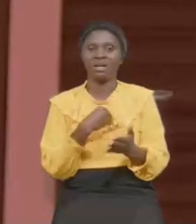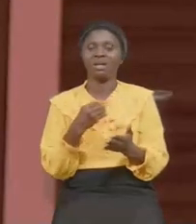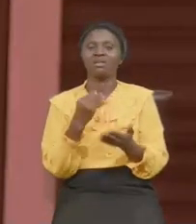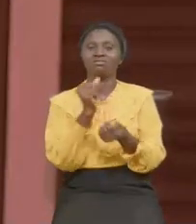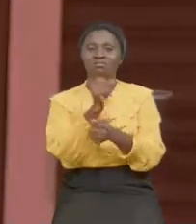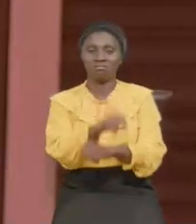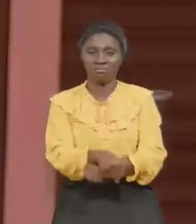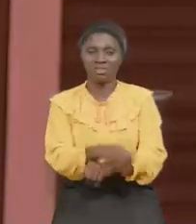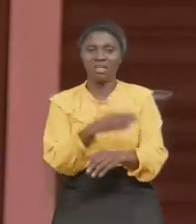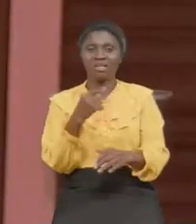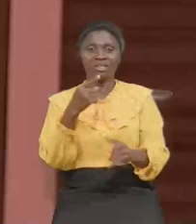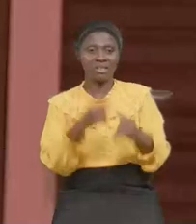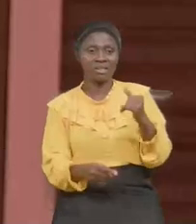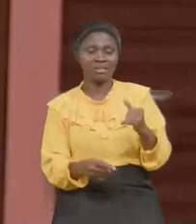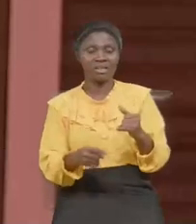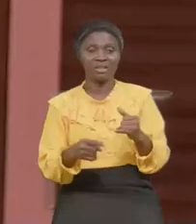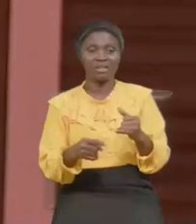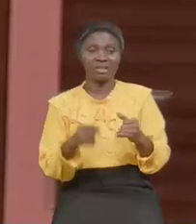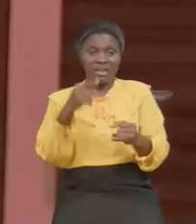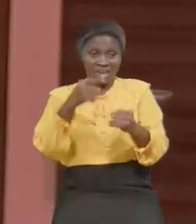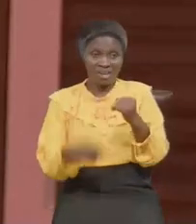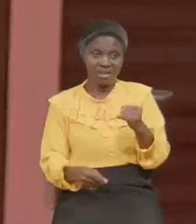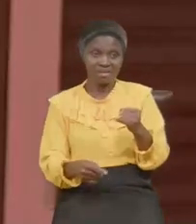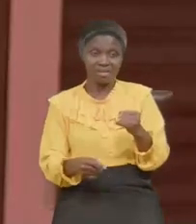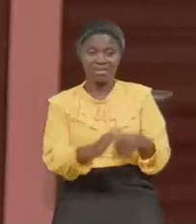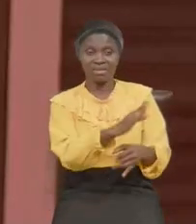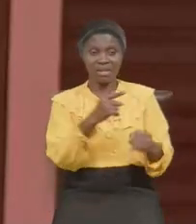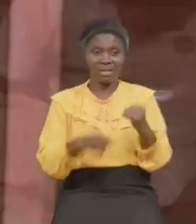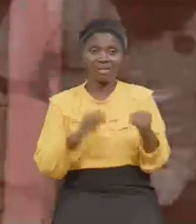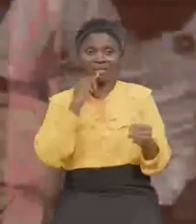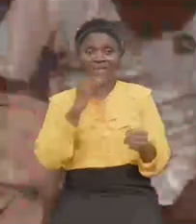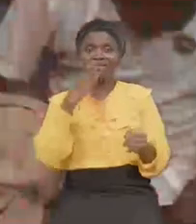condition est pire que la première.